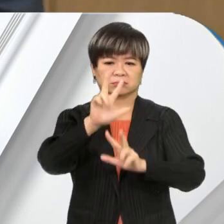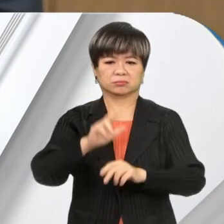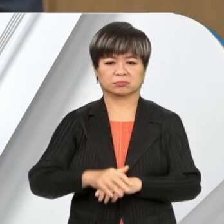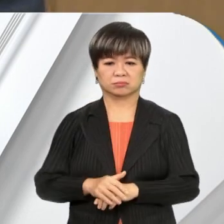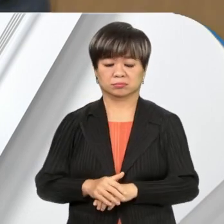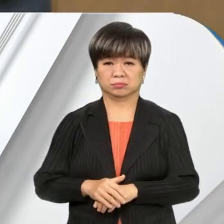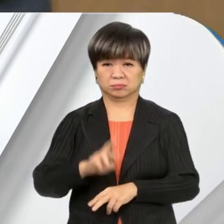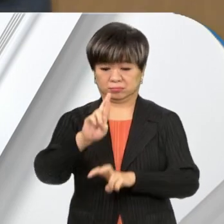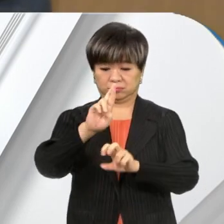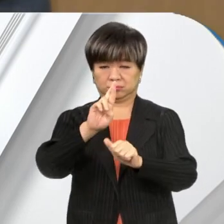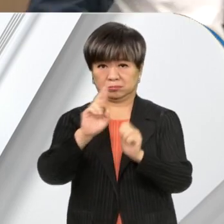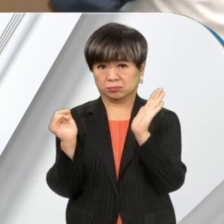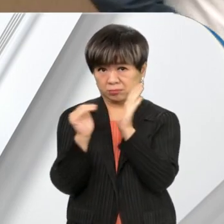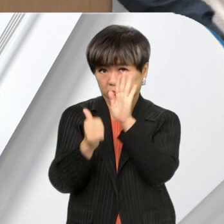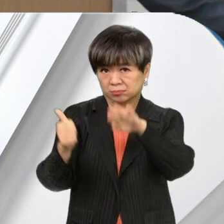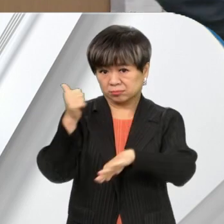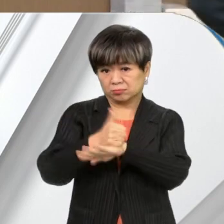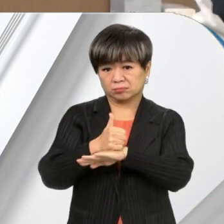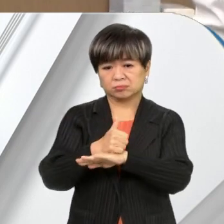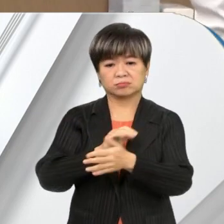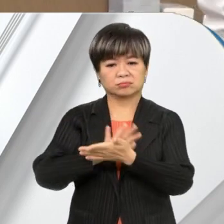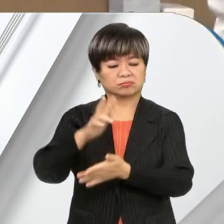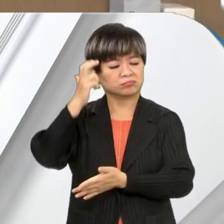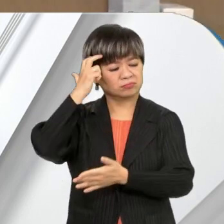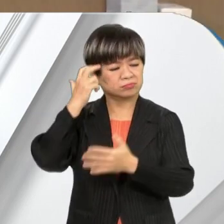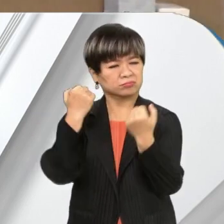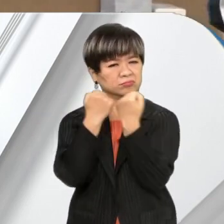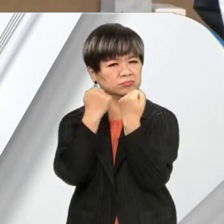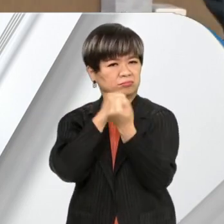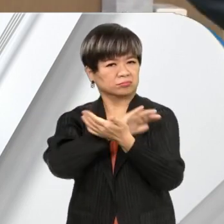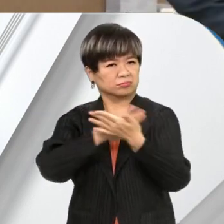十五代超级上进，为了坚持清廉自